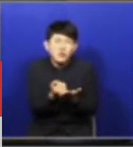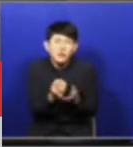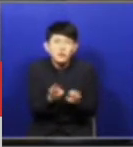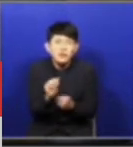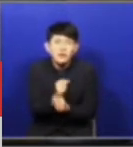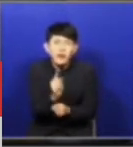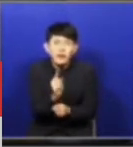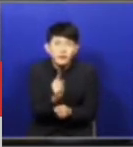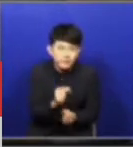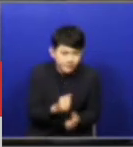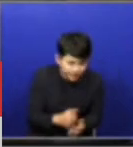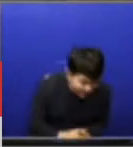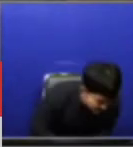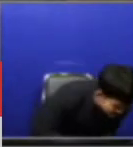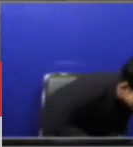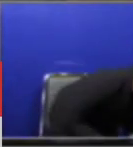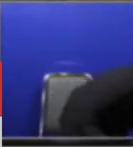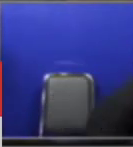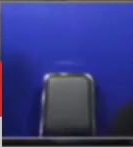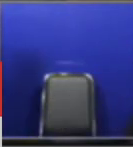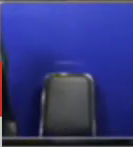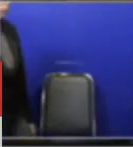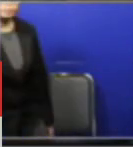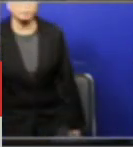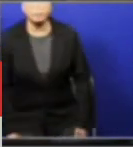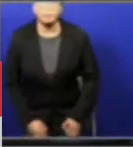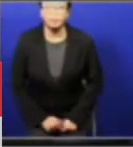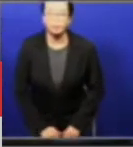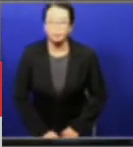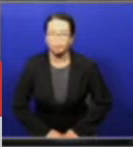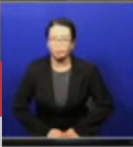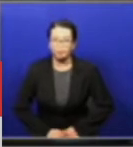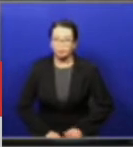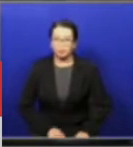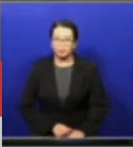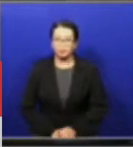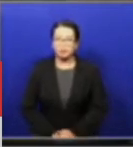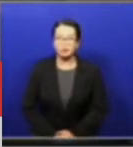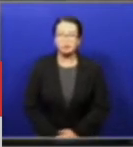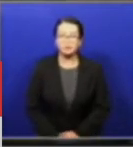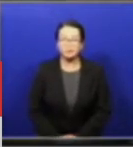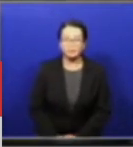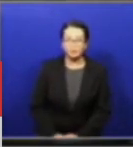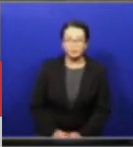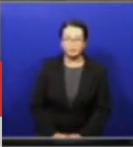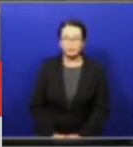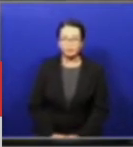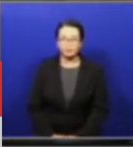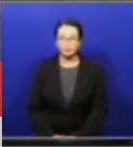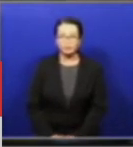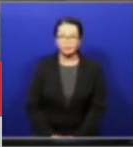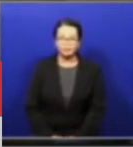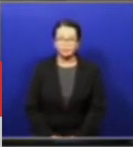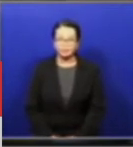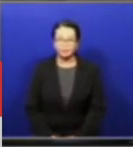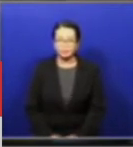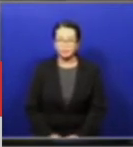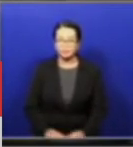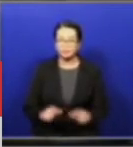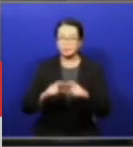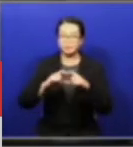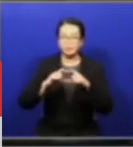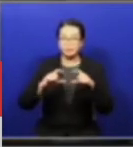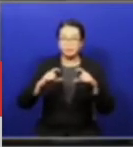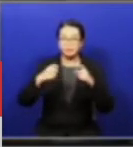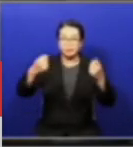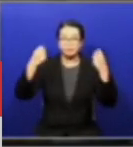างท่านประธานทราบไหมครับว่าคนที่มีรหัสประกันสังคมเนี่ยนะใช้บัตรประชาชนไปยื่นขอที่สำนักง